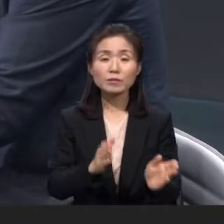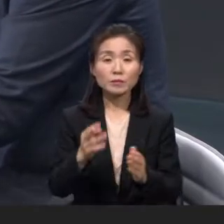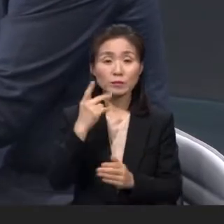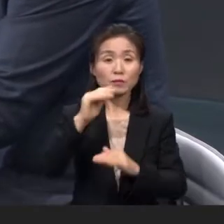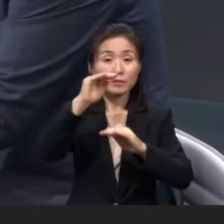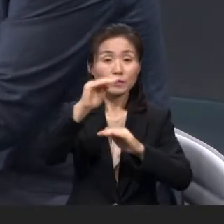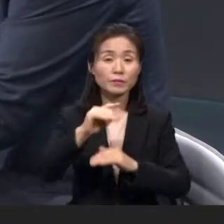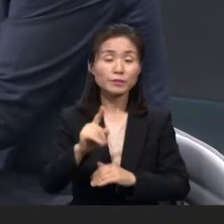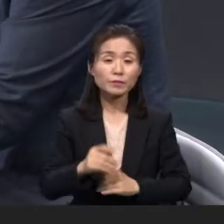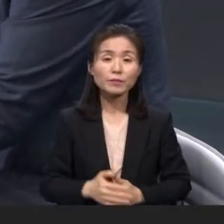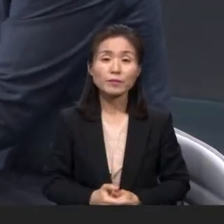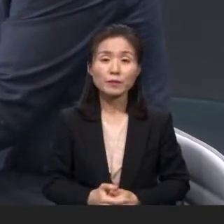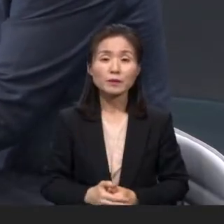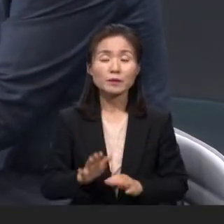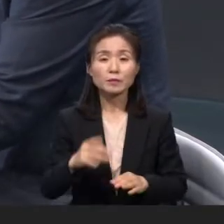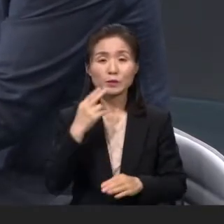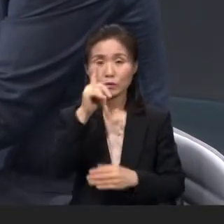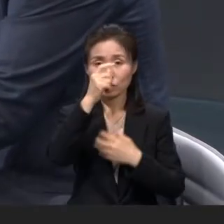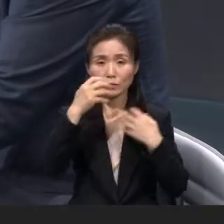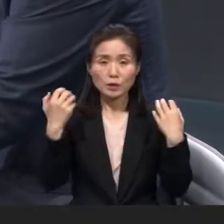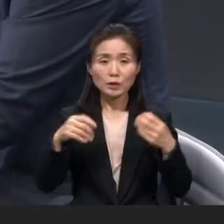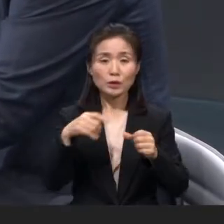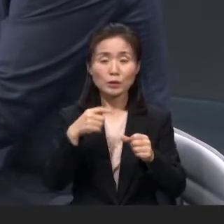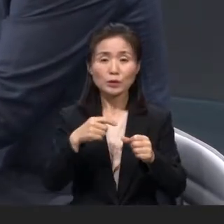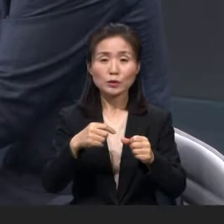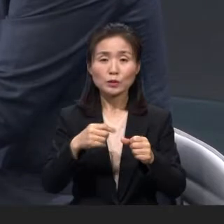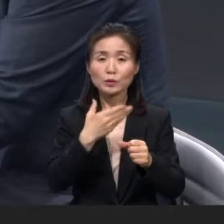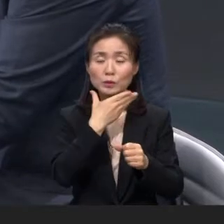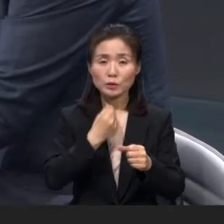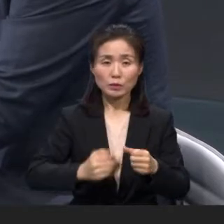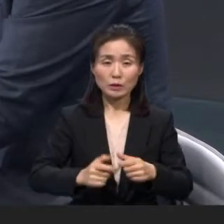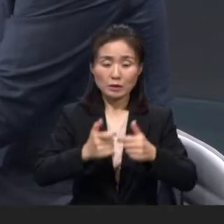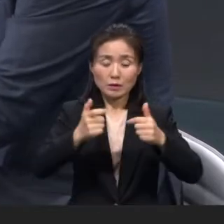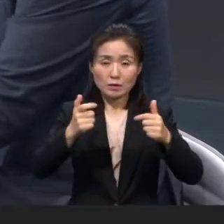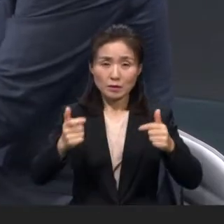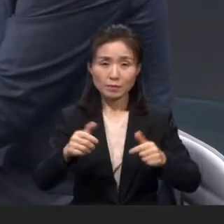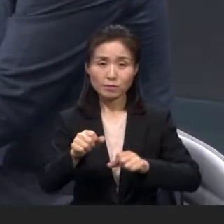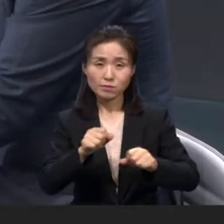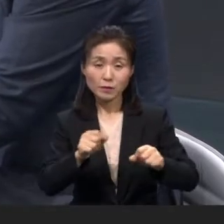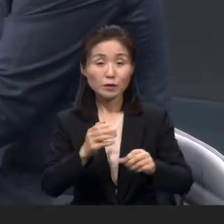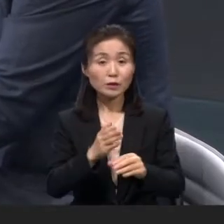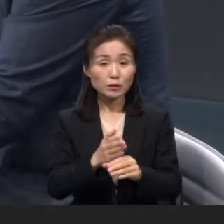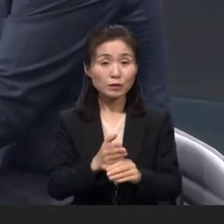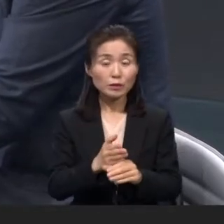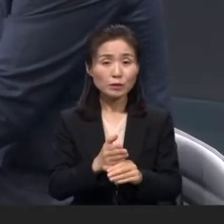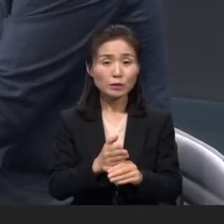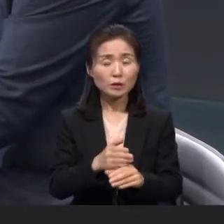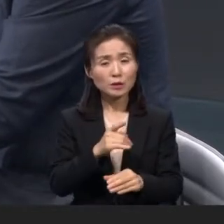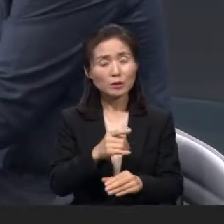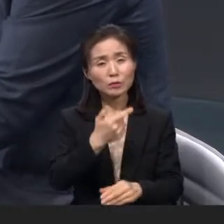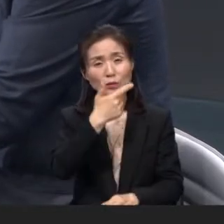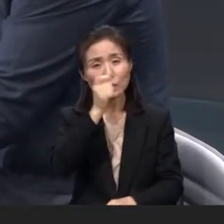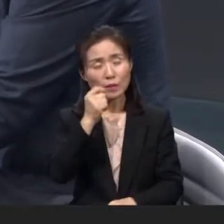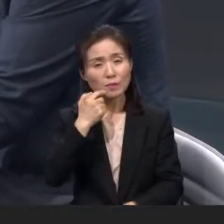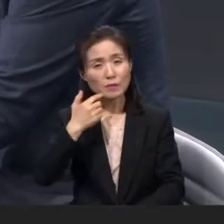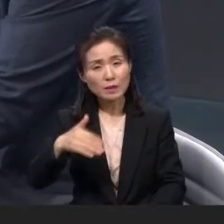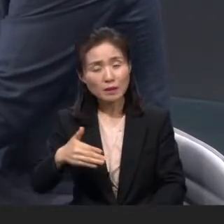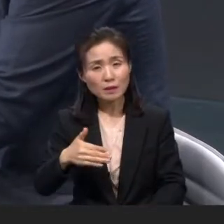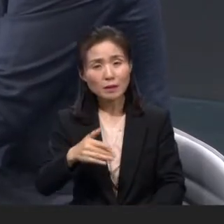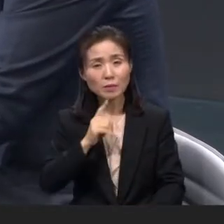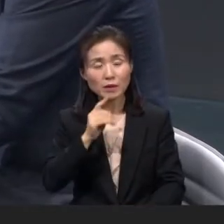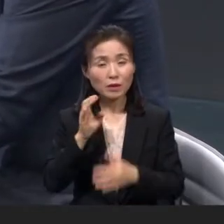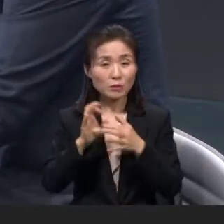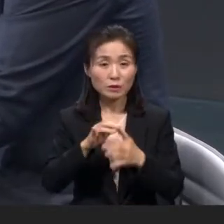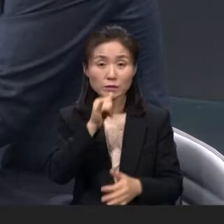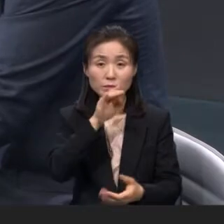살펴보겠습니다 현재 미국 정부가 교육복지 확대에 박차를 가하고 있는데 이 것만으로 부족하다 라는 지적에 연연하고